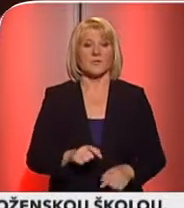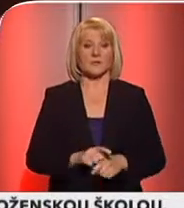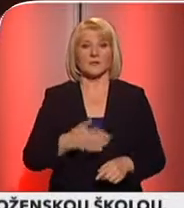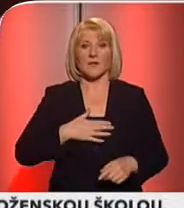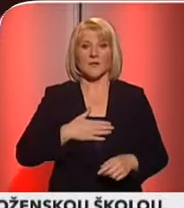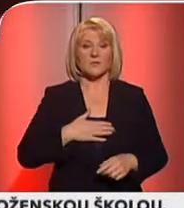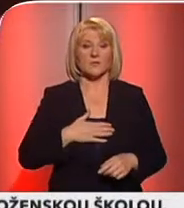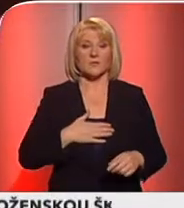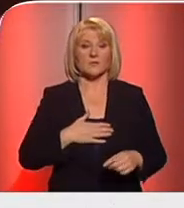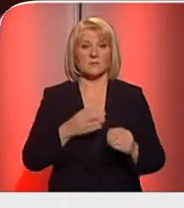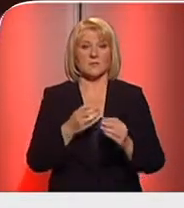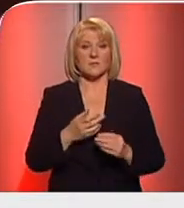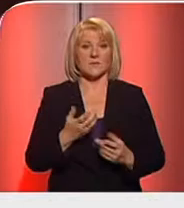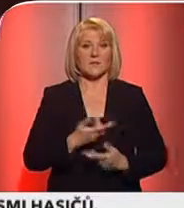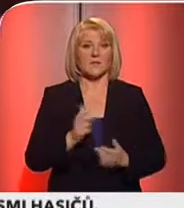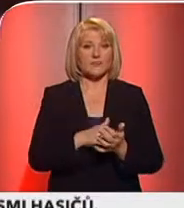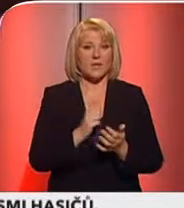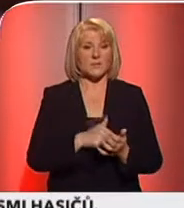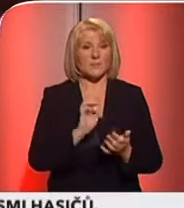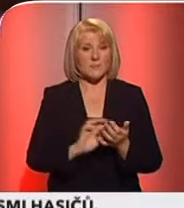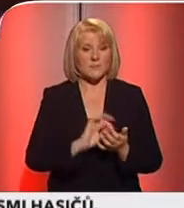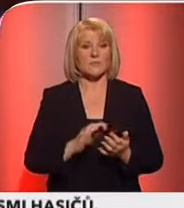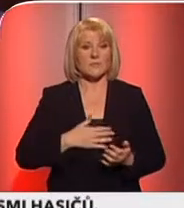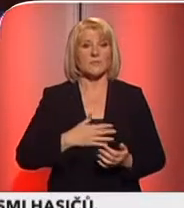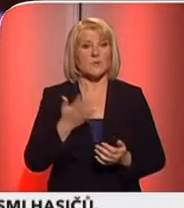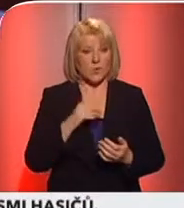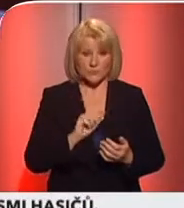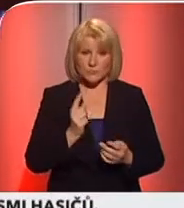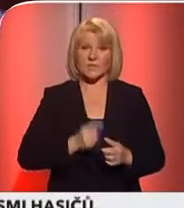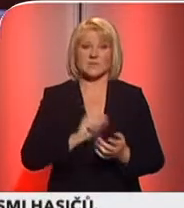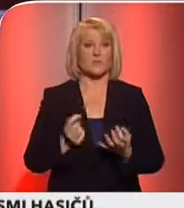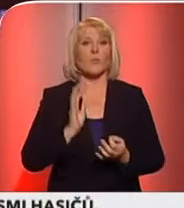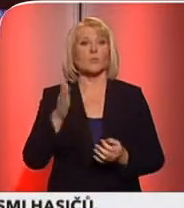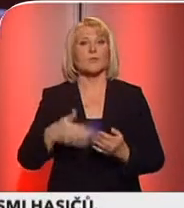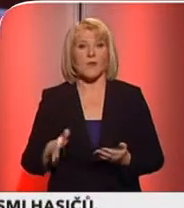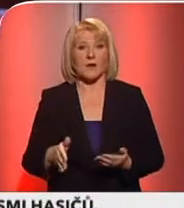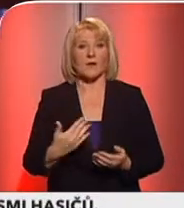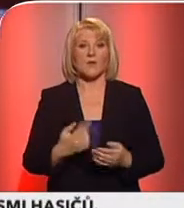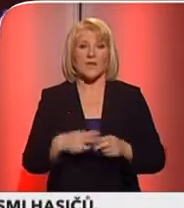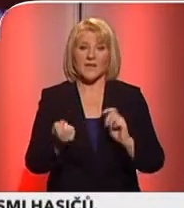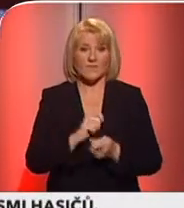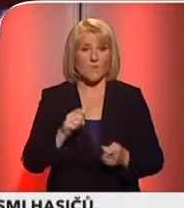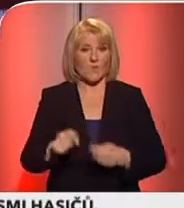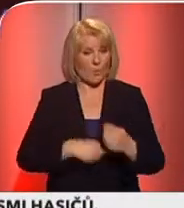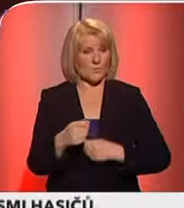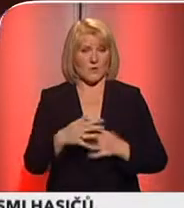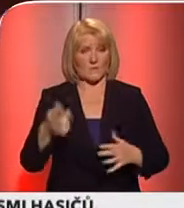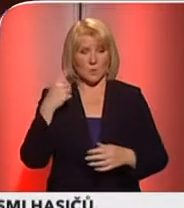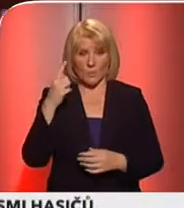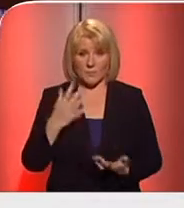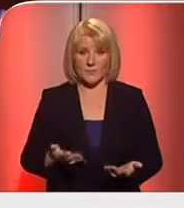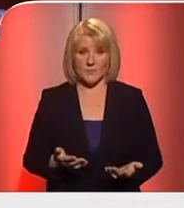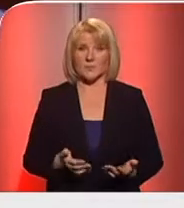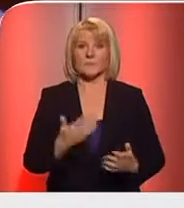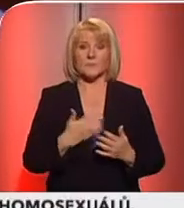dokonce i pohledech, který, což je odborný časopis, kde jsme přesně říkali, co bude následovat. Že ta reforma způsobí tyhle ty problémy. A takže